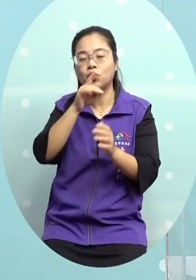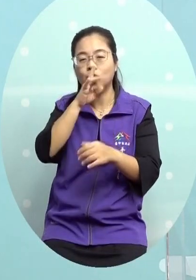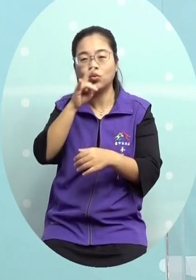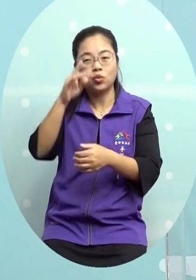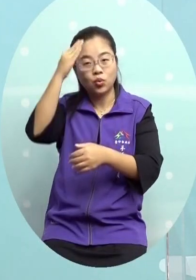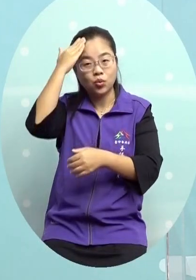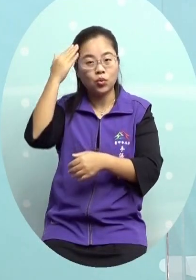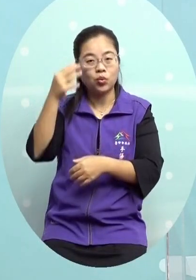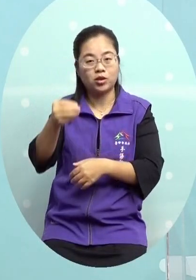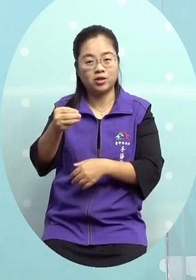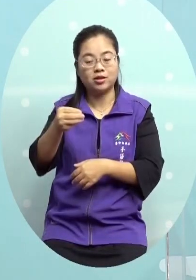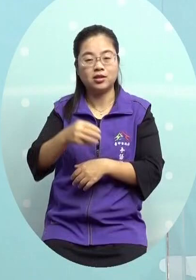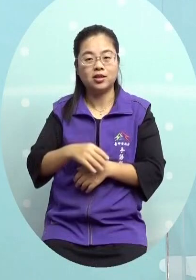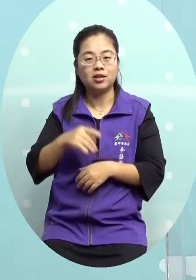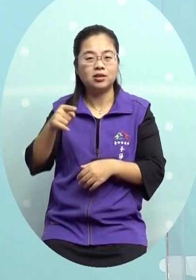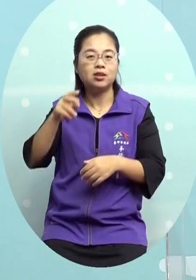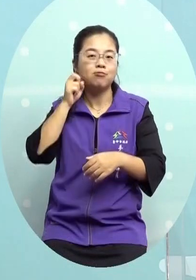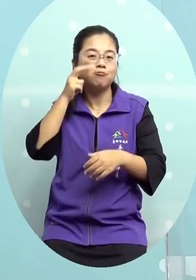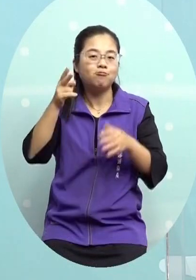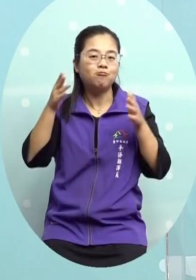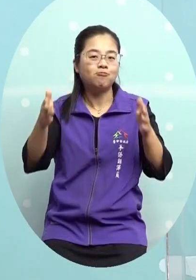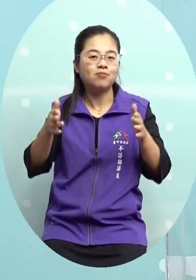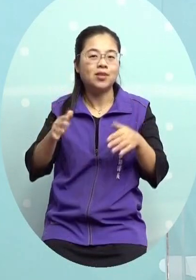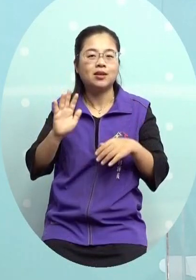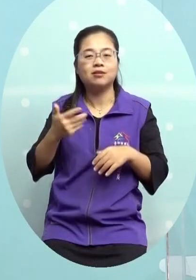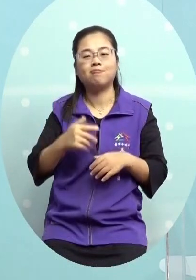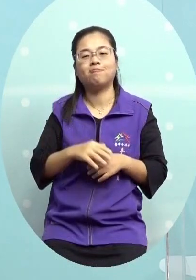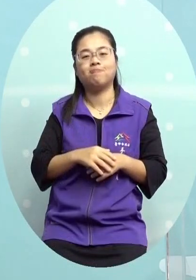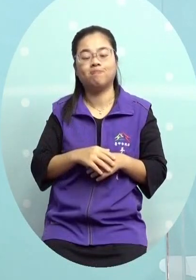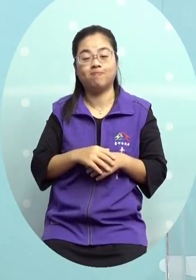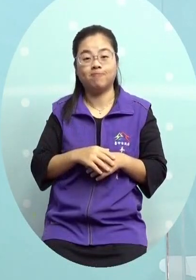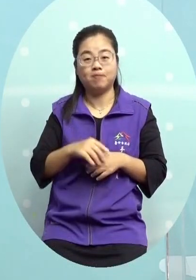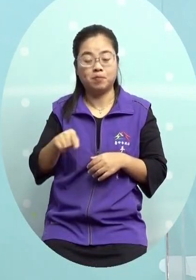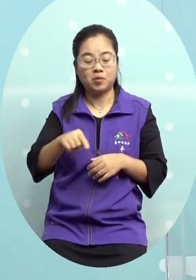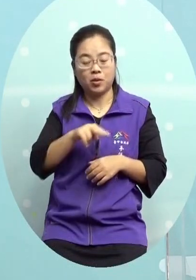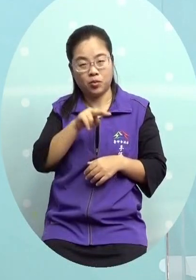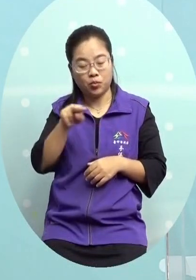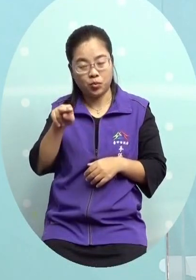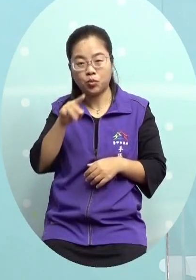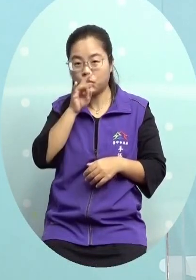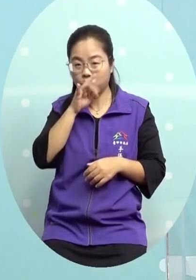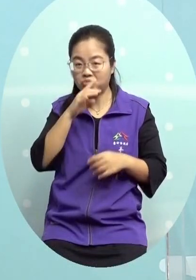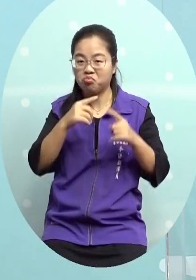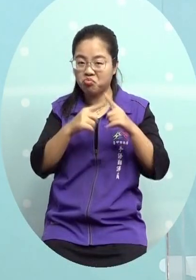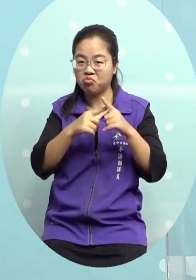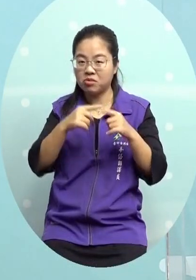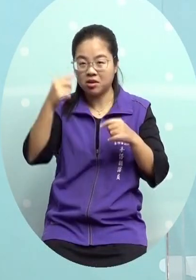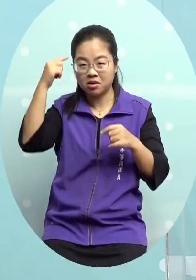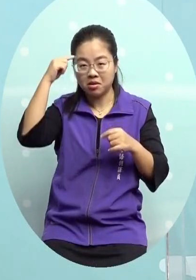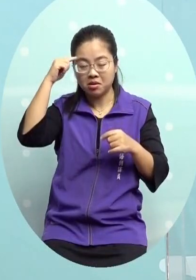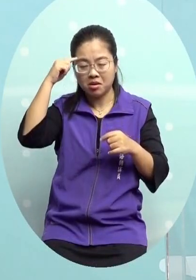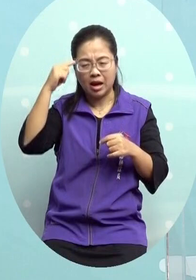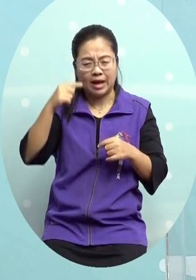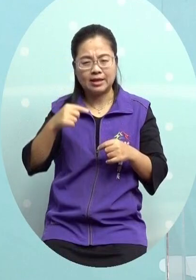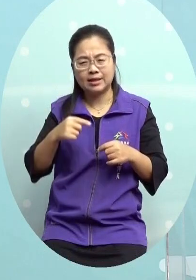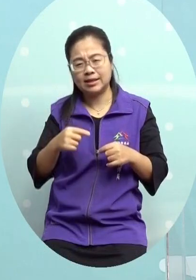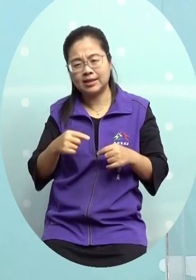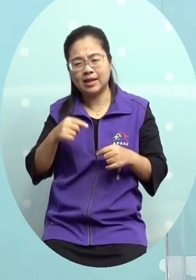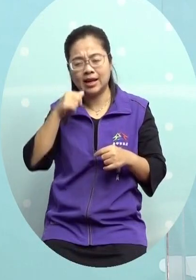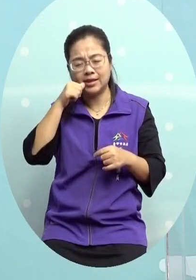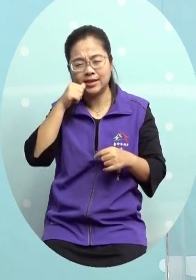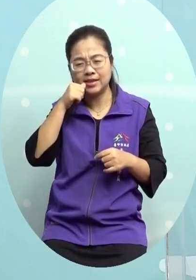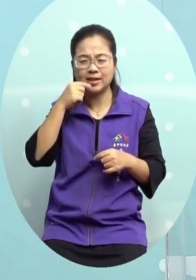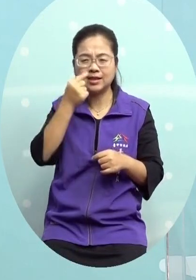日，这也不过才两个月的时间，但是他有独到的见解，说台中人都是令人崩溃的槟榔